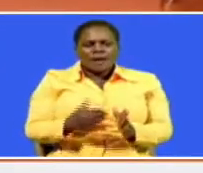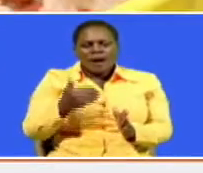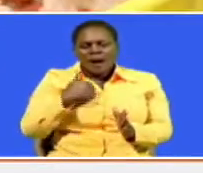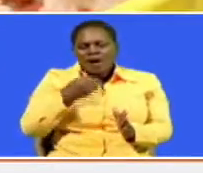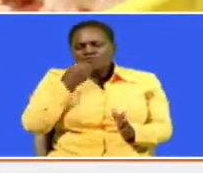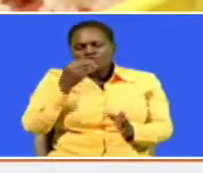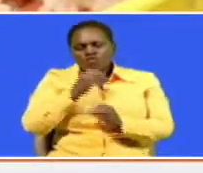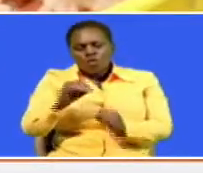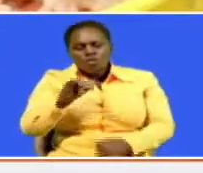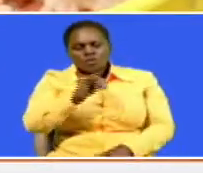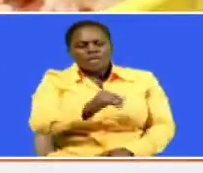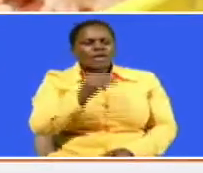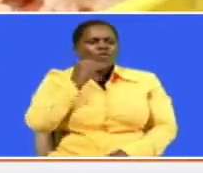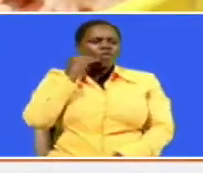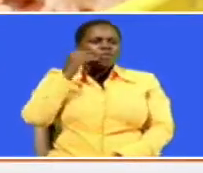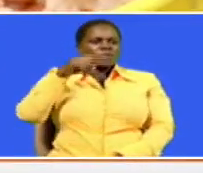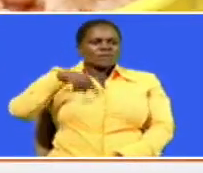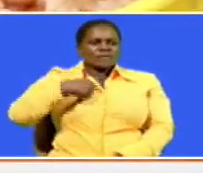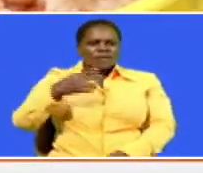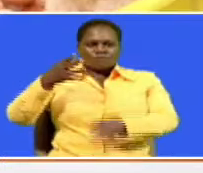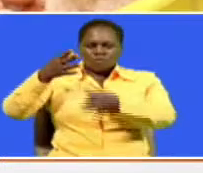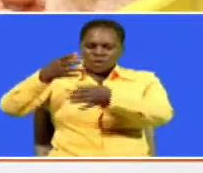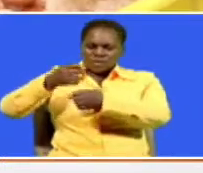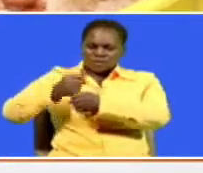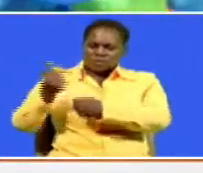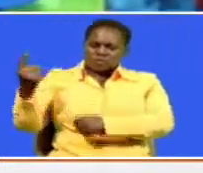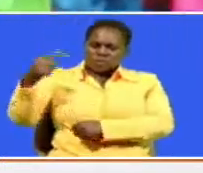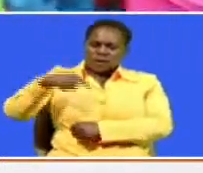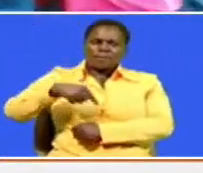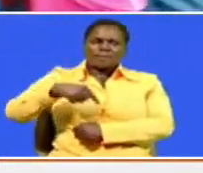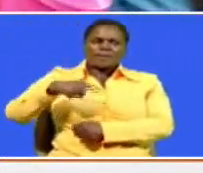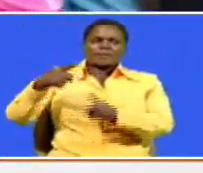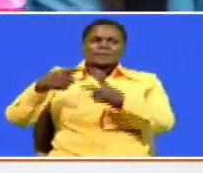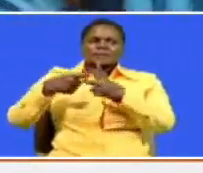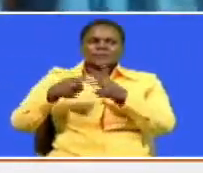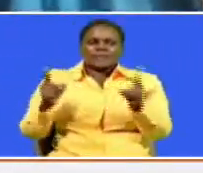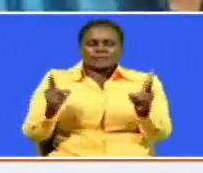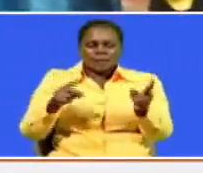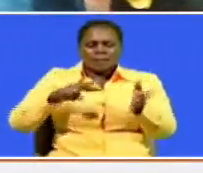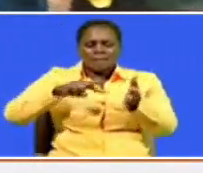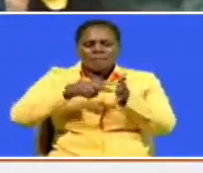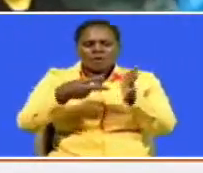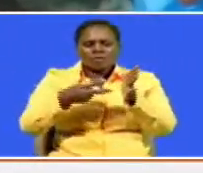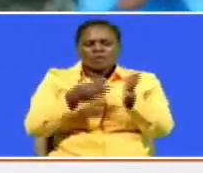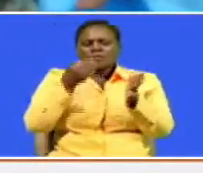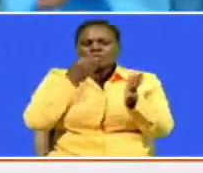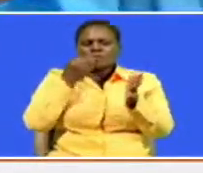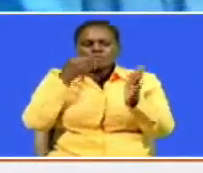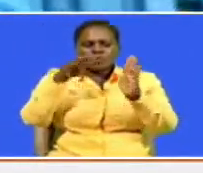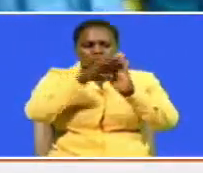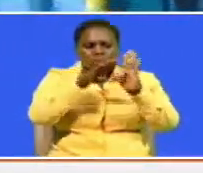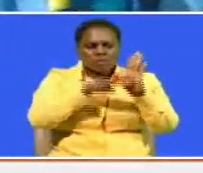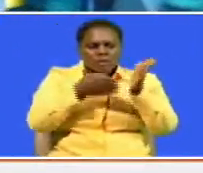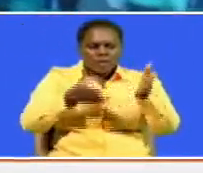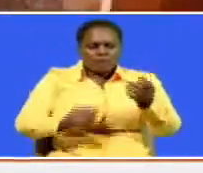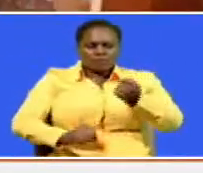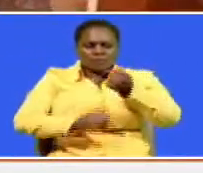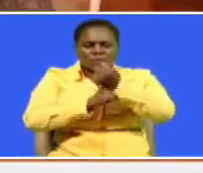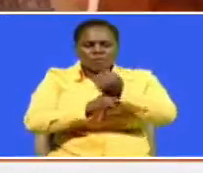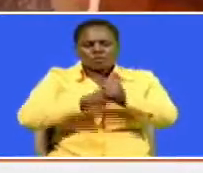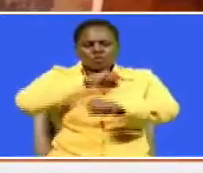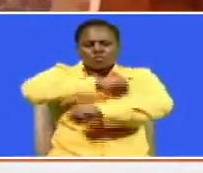wengine wanakaa nyumbani. So sisi kama organization tukaingilia na tukaanza hiyo mradi wa feeding program. Sasa hii tuna support shule